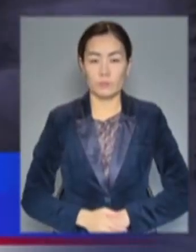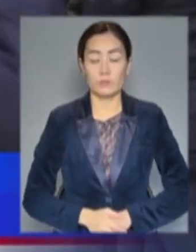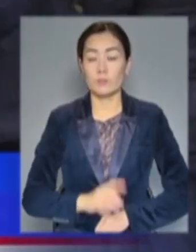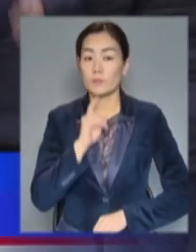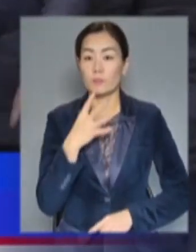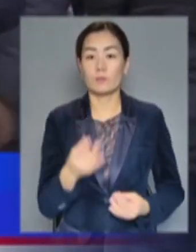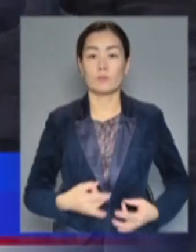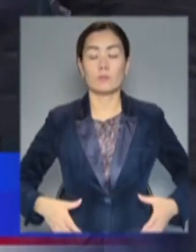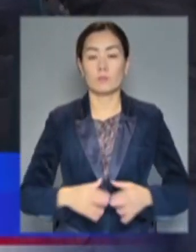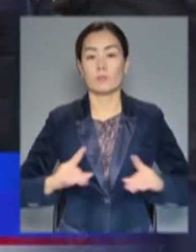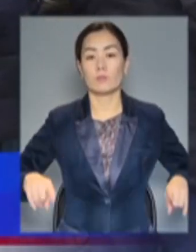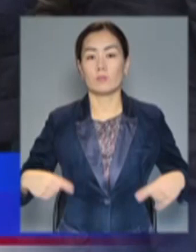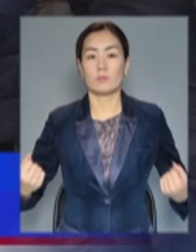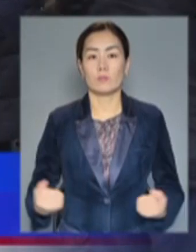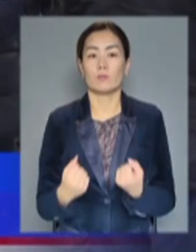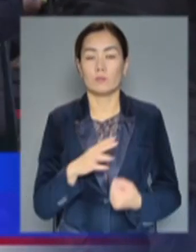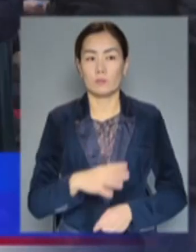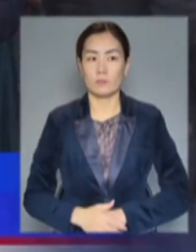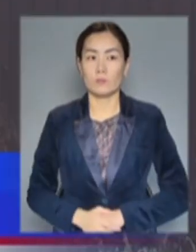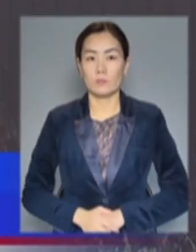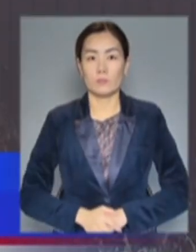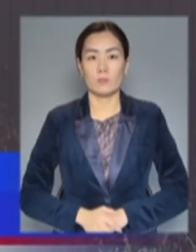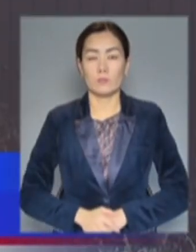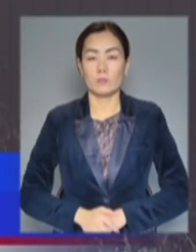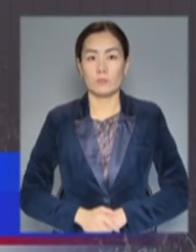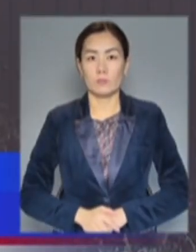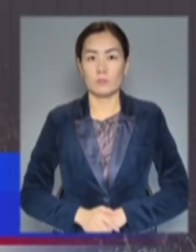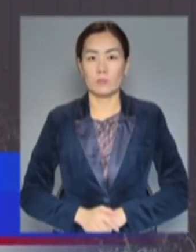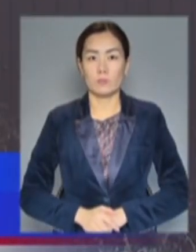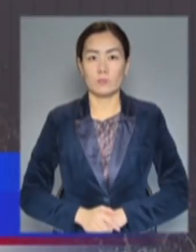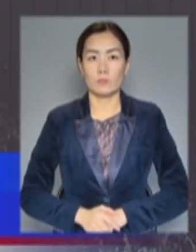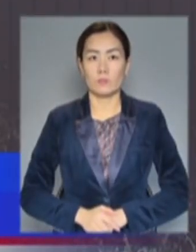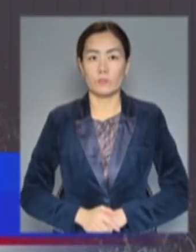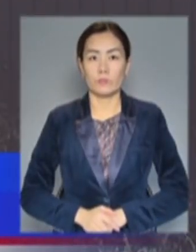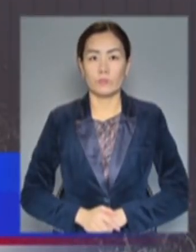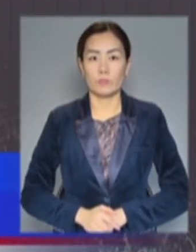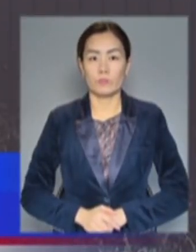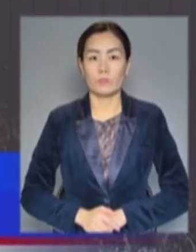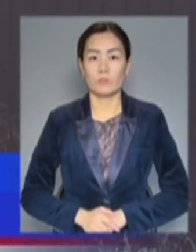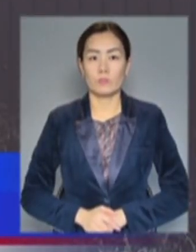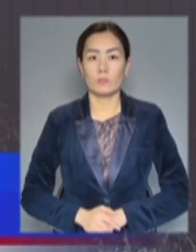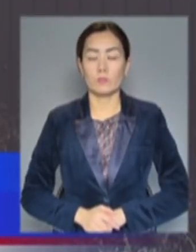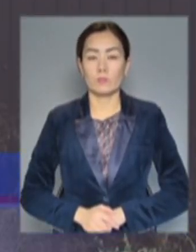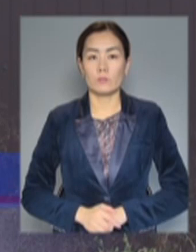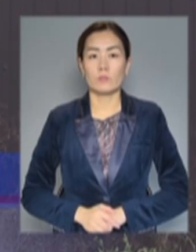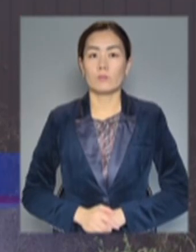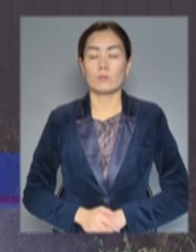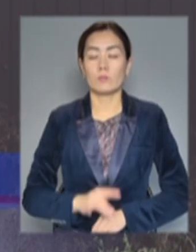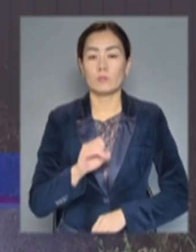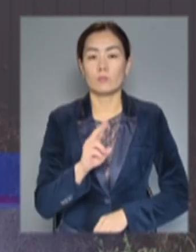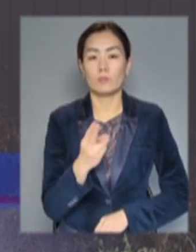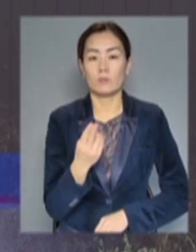Қиын-қыстау кезде өңірдің дамуына өз үлесін қосты. Ел есімі ел есінде дейді. Есқайыр атамызға Ракуш